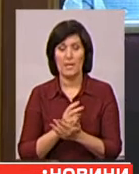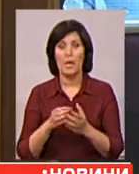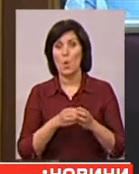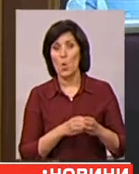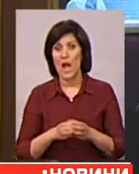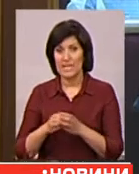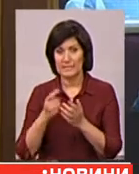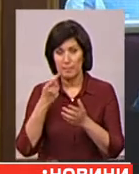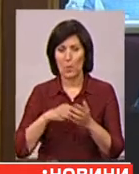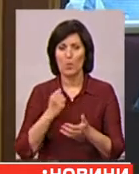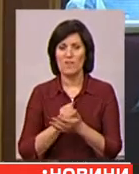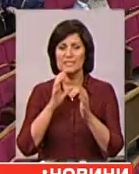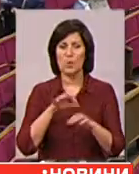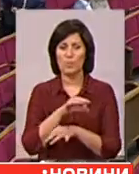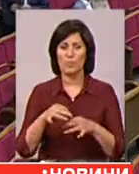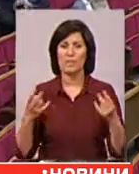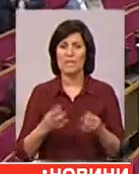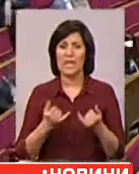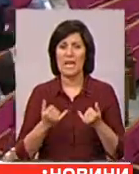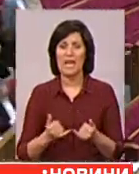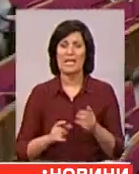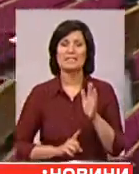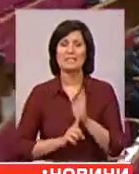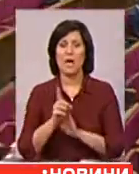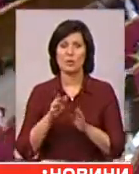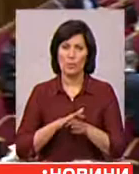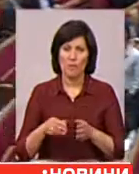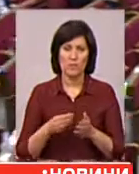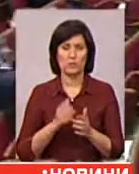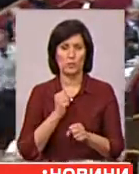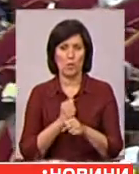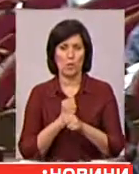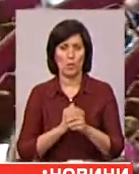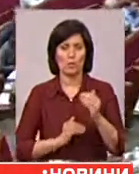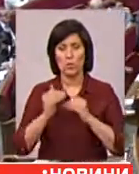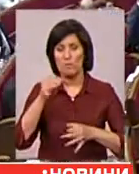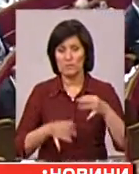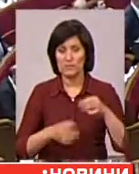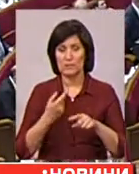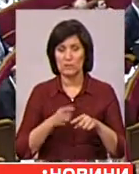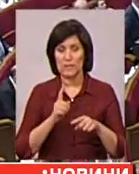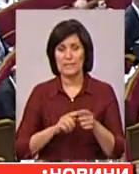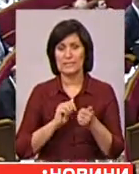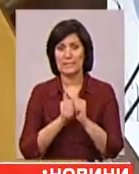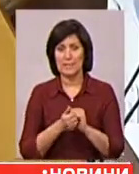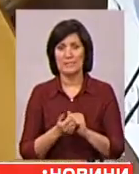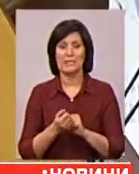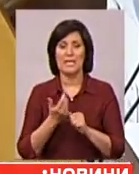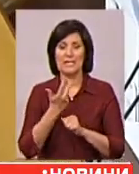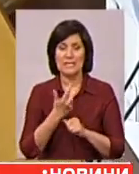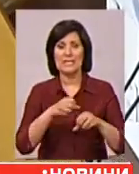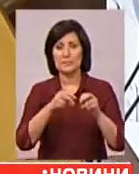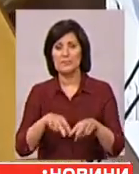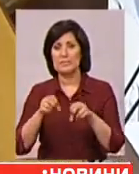Коаліції переконують, що ухвалення законопроекту необхідне для старту повноцінної роботи Верховного суду, який замінить три спеціалізовані